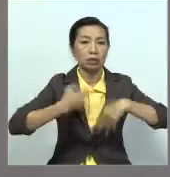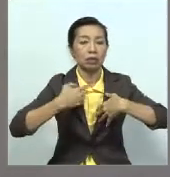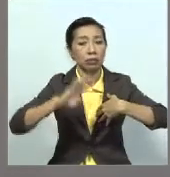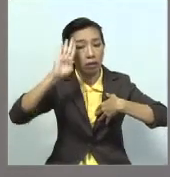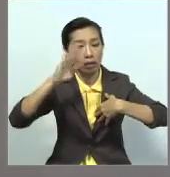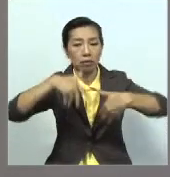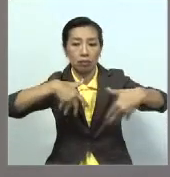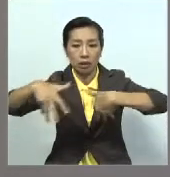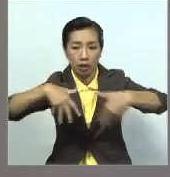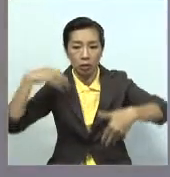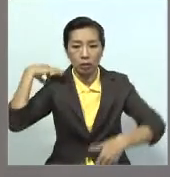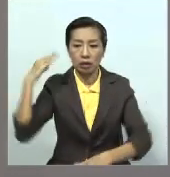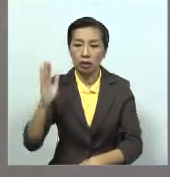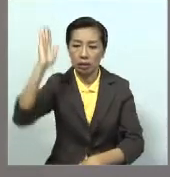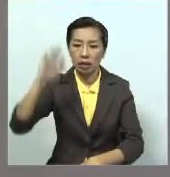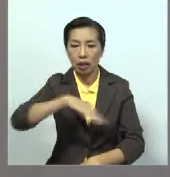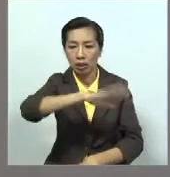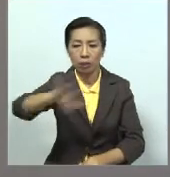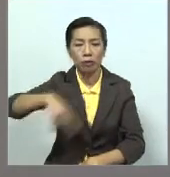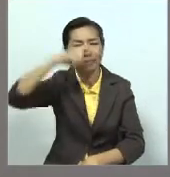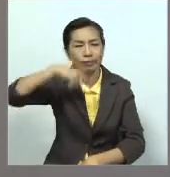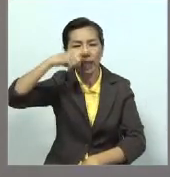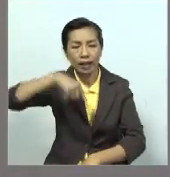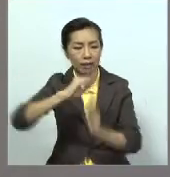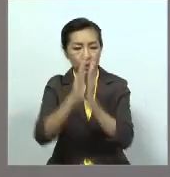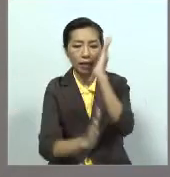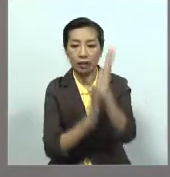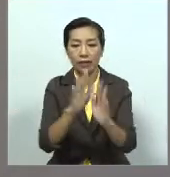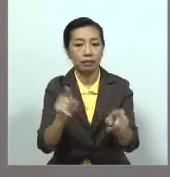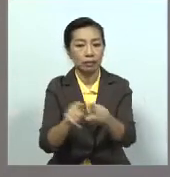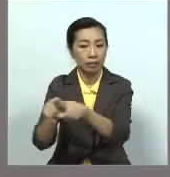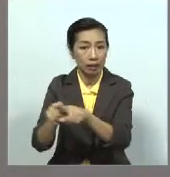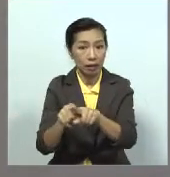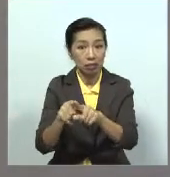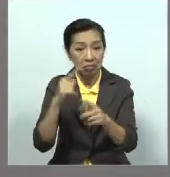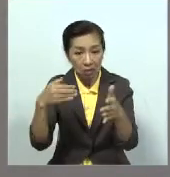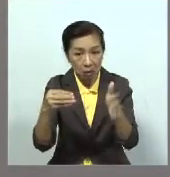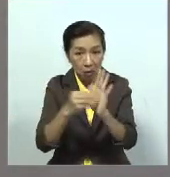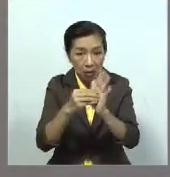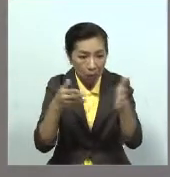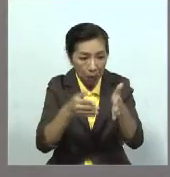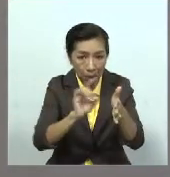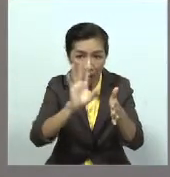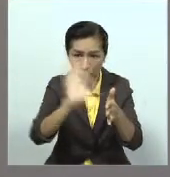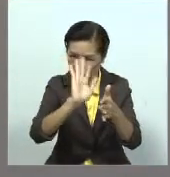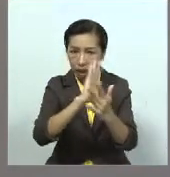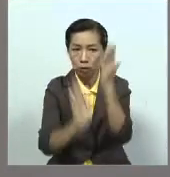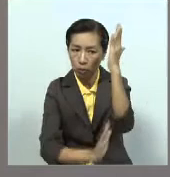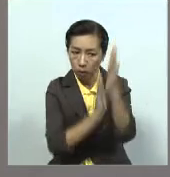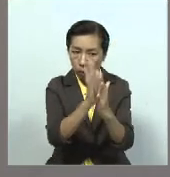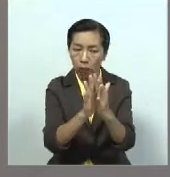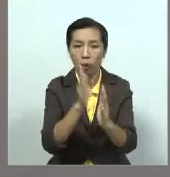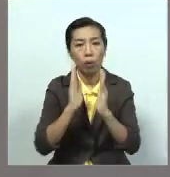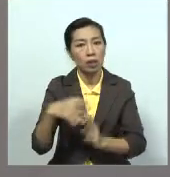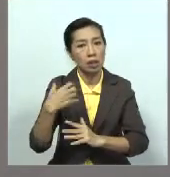ครับที่และคนไทยทุกคนทุกจังหวัดนะไม่ใช่เฉพาะกรุงเทพมหานครนะถ้ารวมกันทั้งประเทศก็หลายสิบล้าน